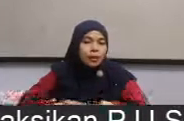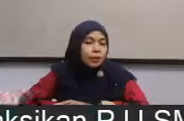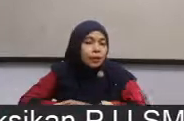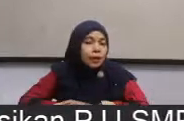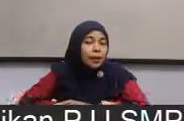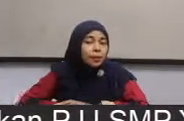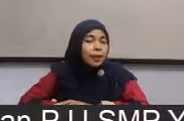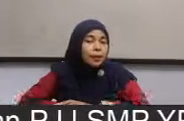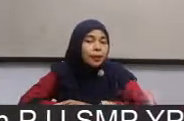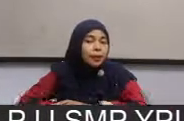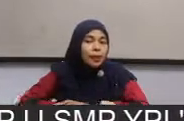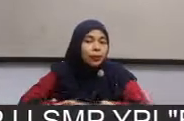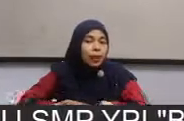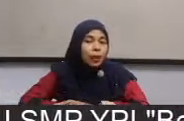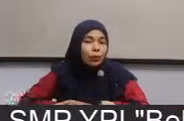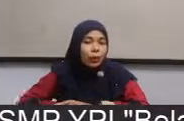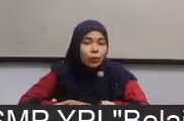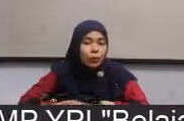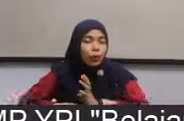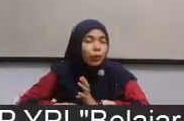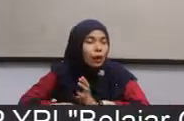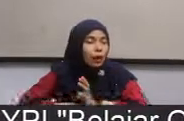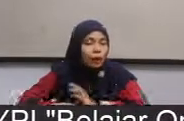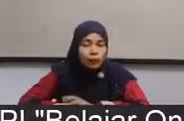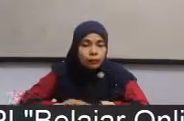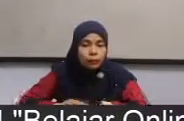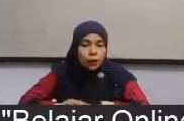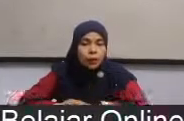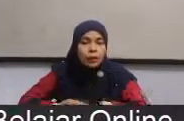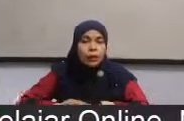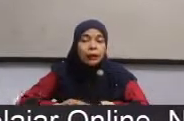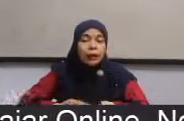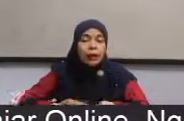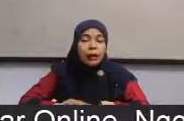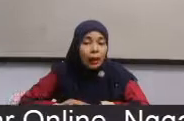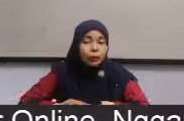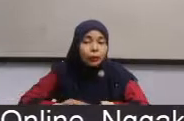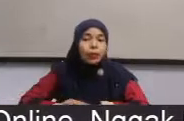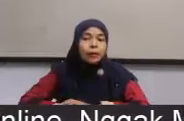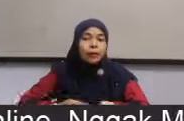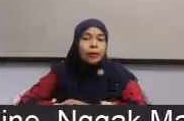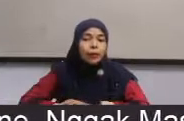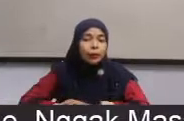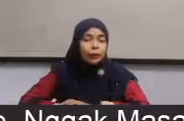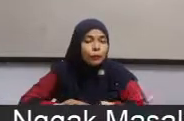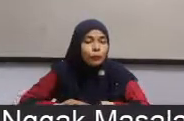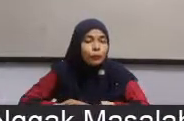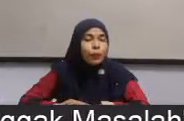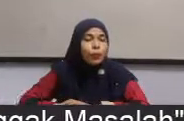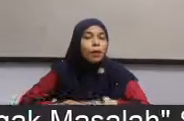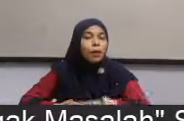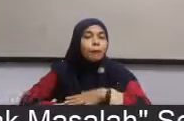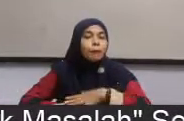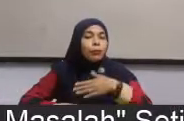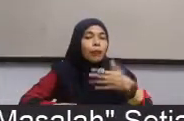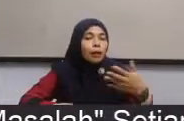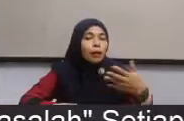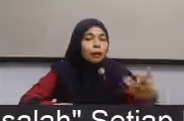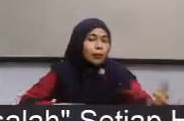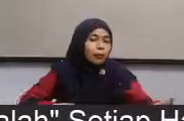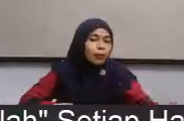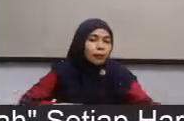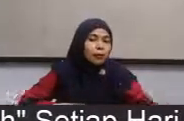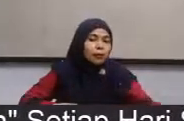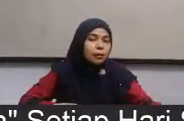secara rahasia yang dilakukan oleh dua orang atau lebih dimana Tujuannya adalah untuk melakukan perbuatan